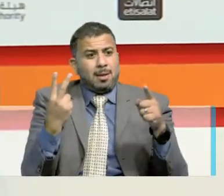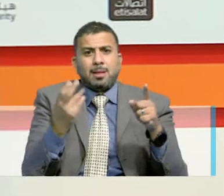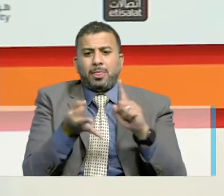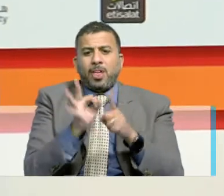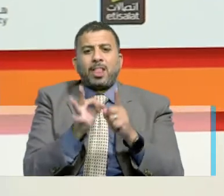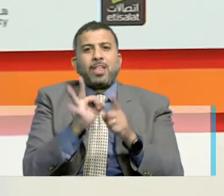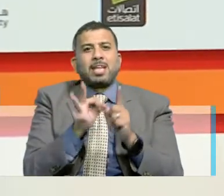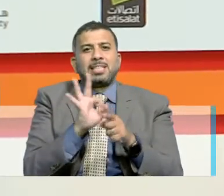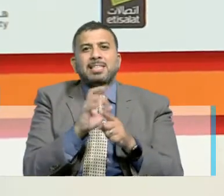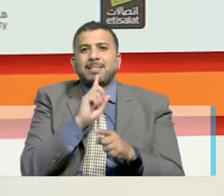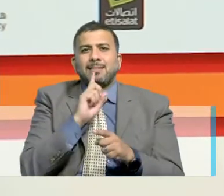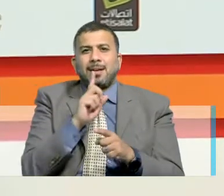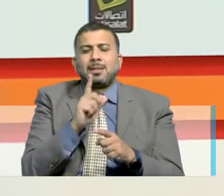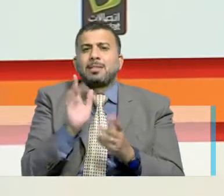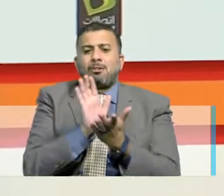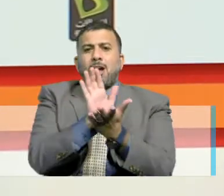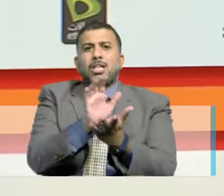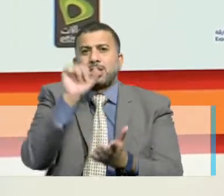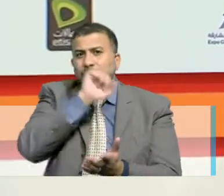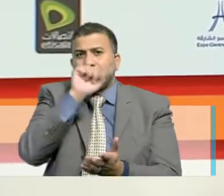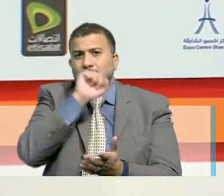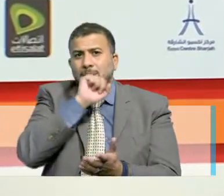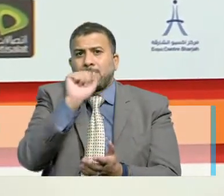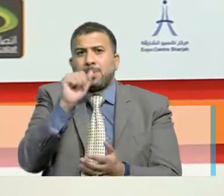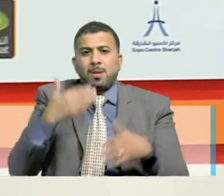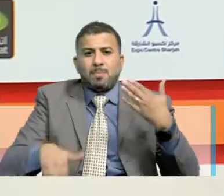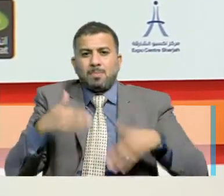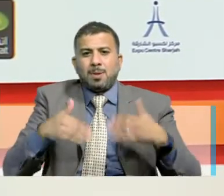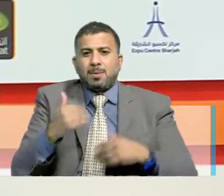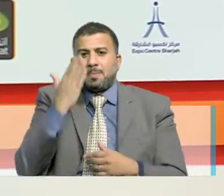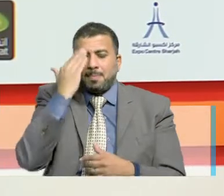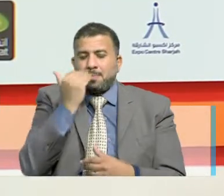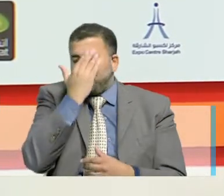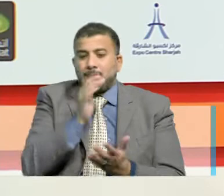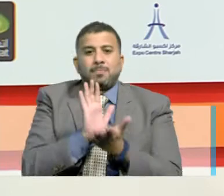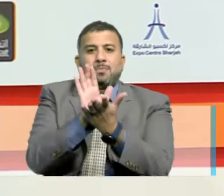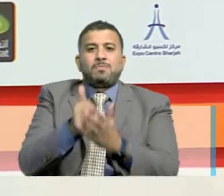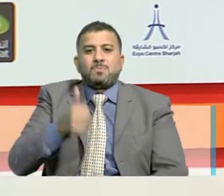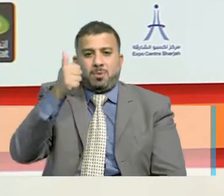7 إلى 13 سنة، وجائزة الشارقة لكتاب الطفل لذوي الاحتياجات البصرية.